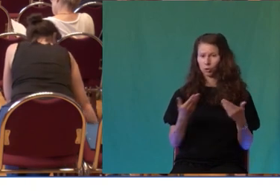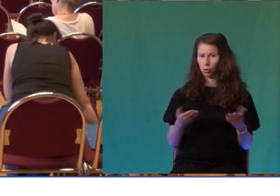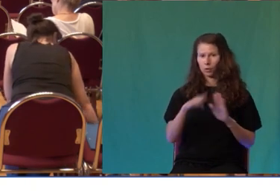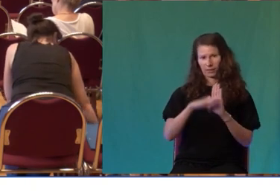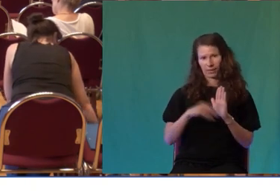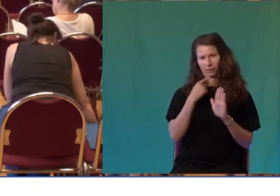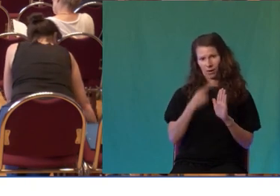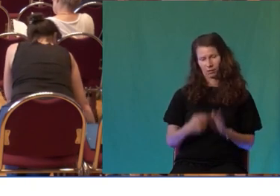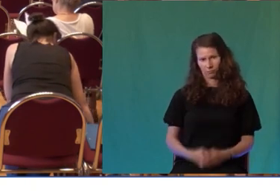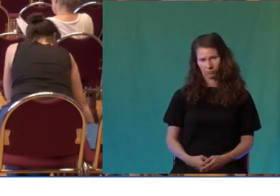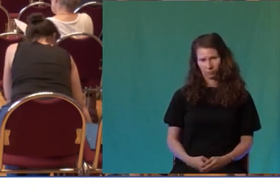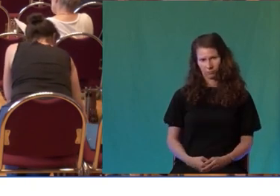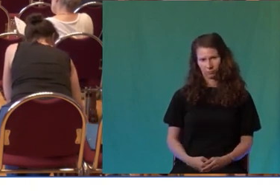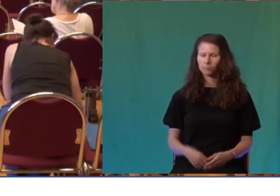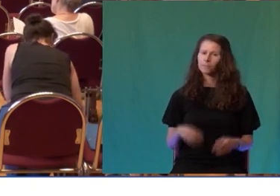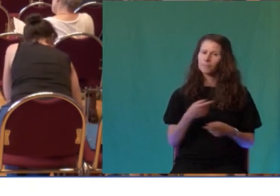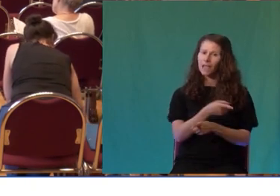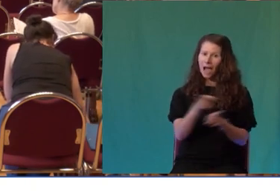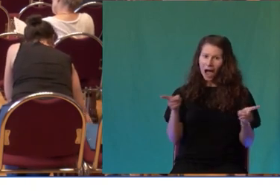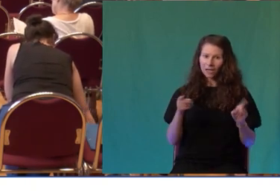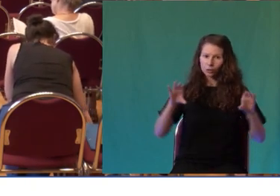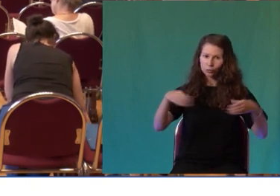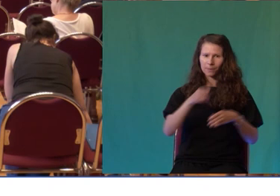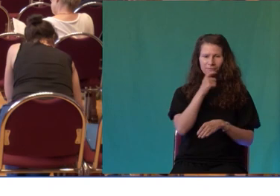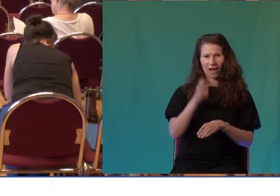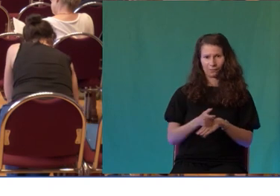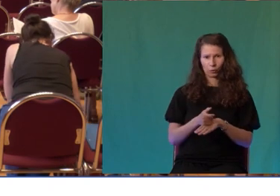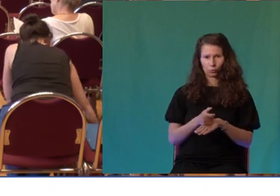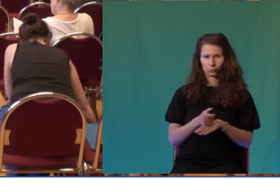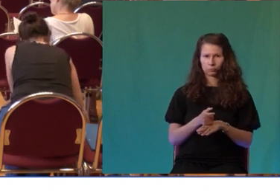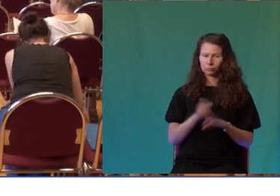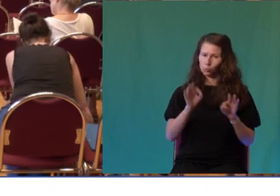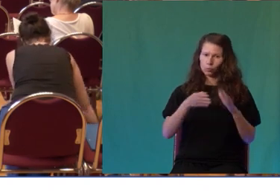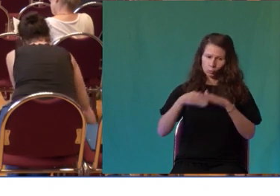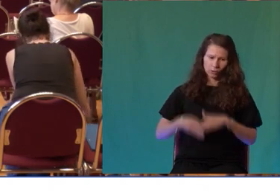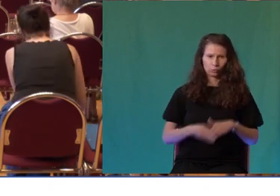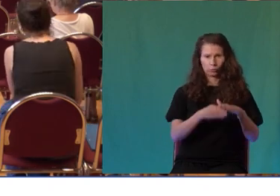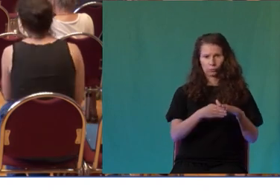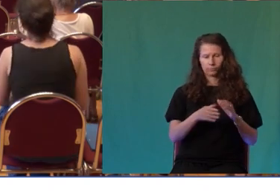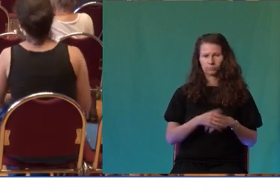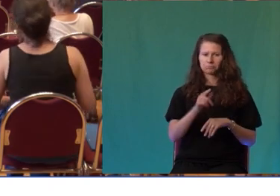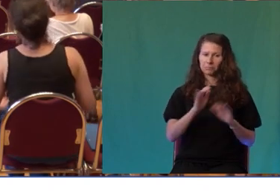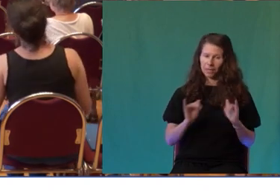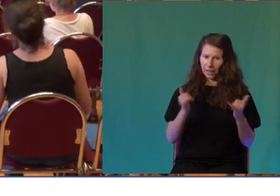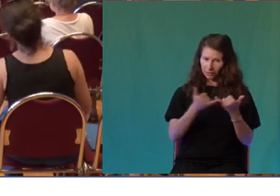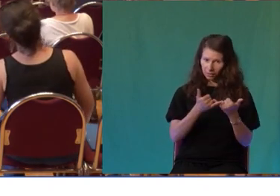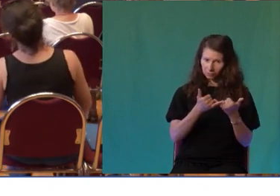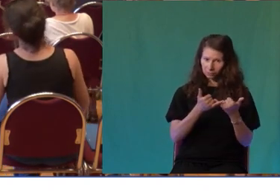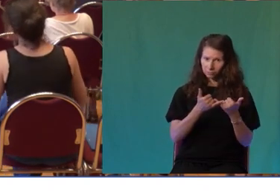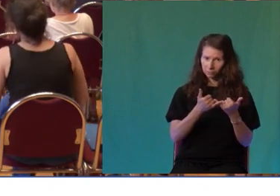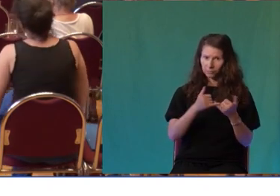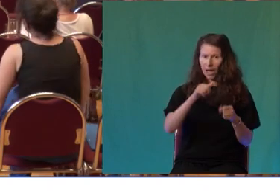Gesetz alle haben gemeinsam die Verantwortung für eine gute Unterstützung die Eltern die